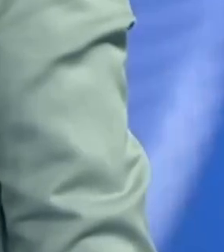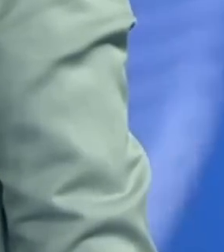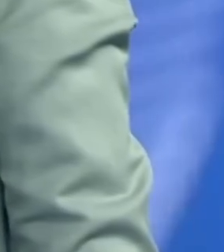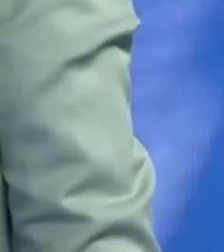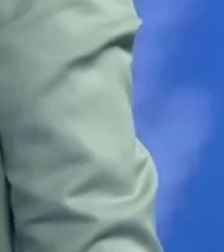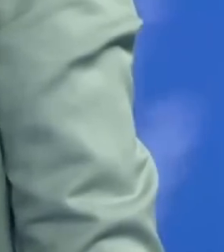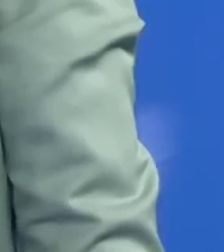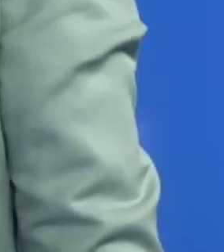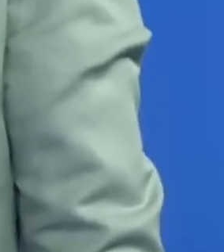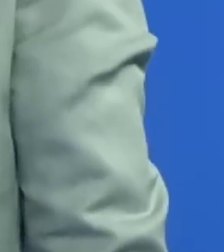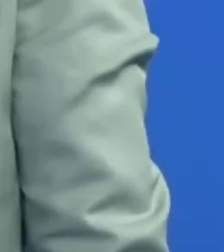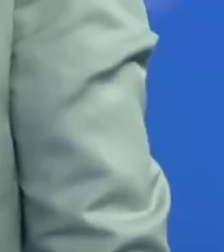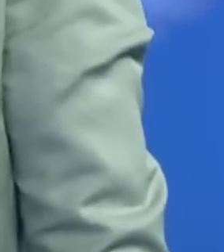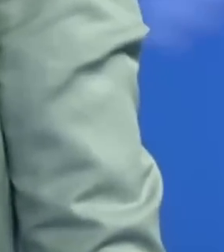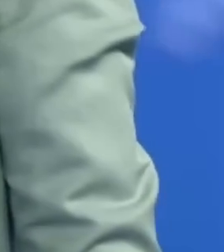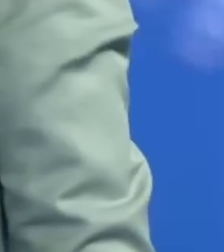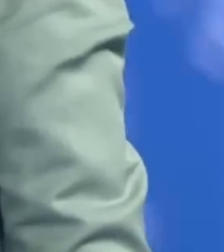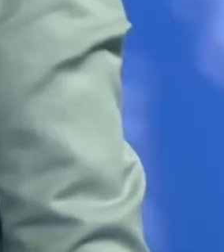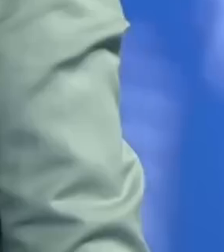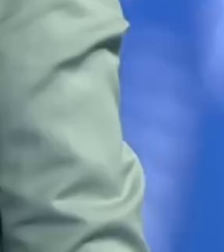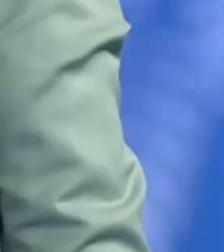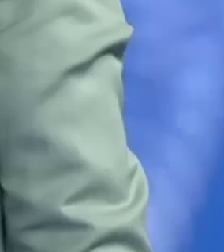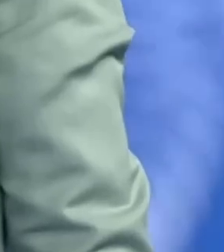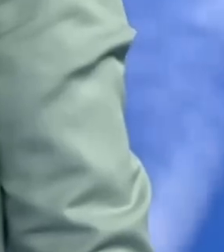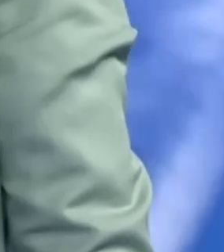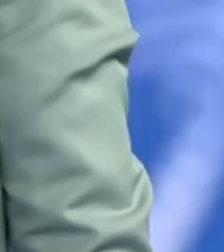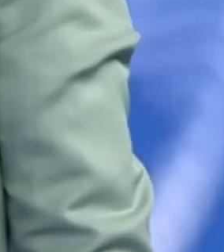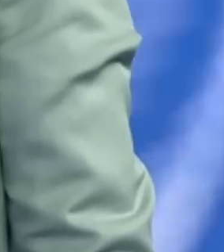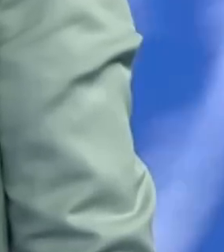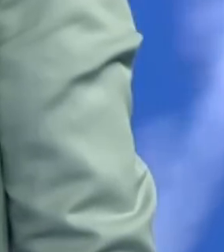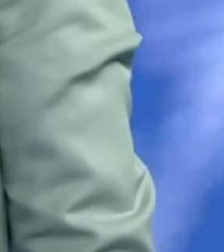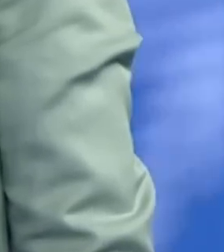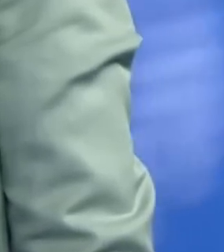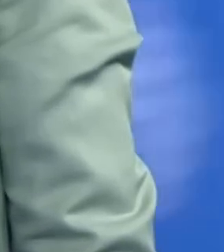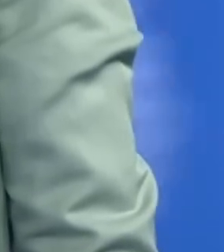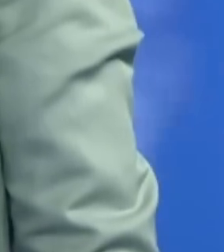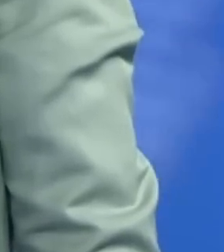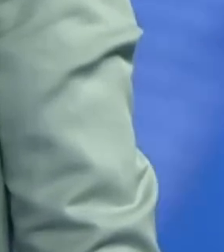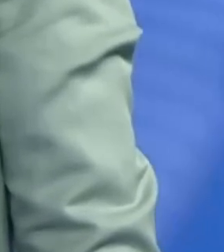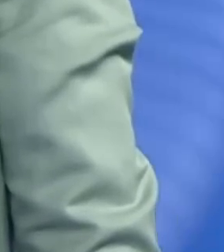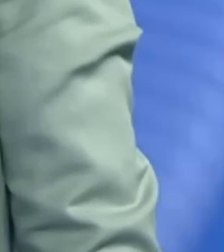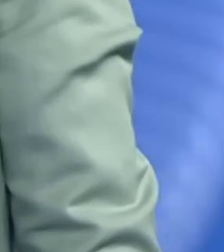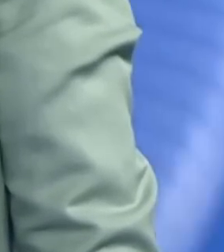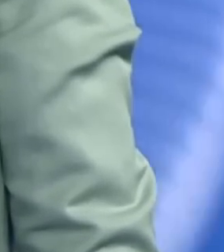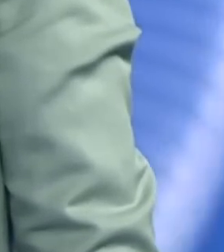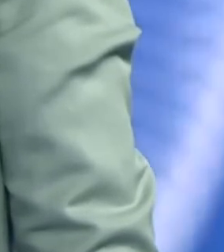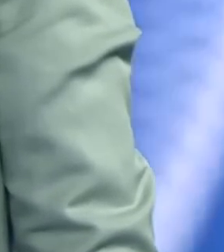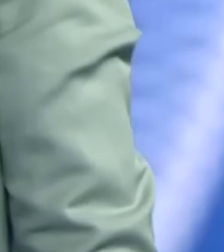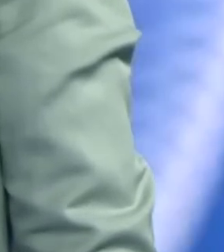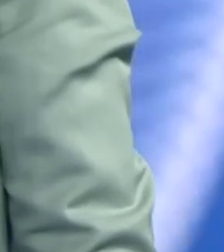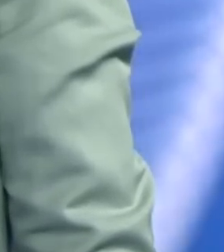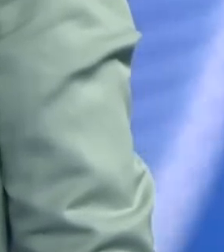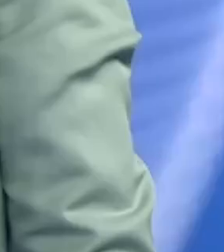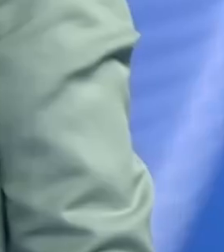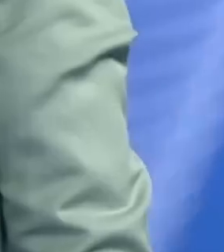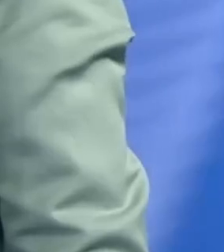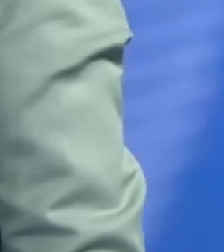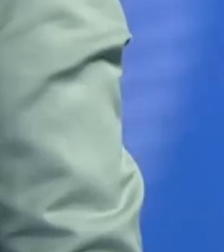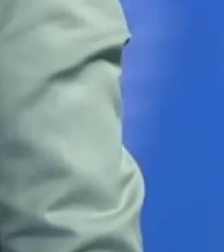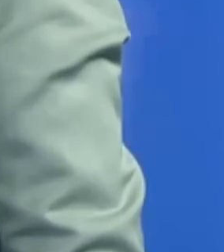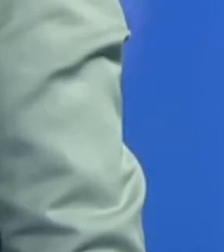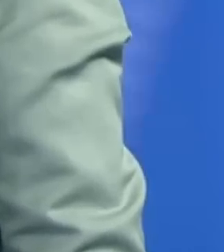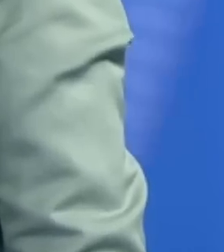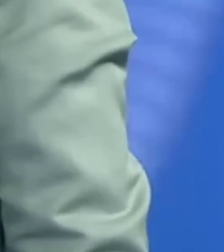мемлекеттің болмаса біздің мұнайдың сапасының төмендігі болмаса біздің мемлекеттің жаңағы бір құжаттарды